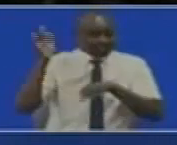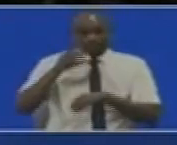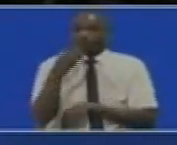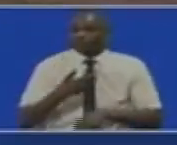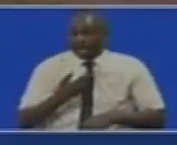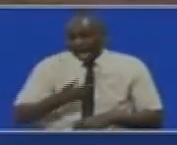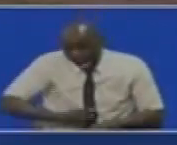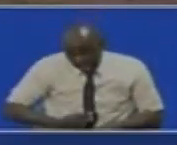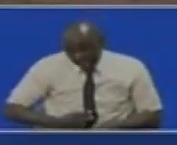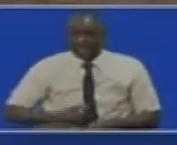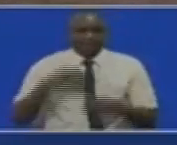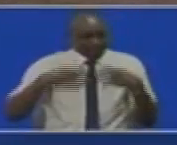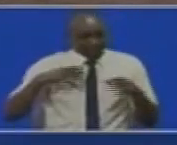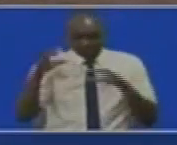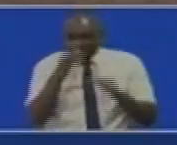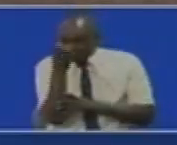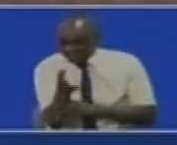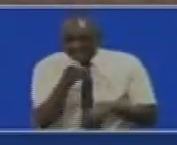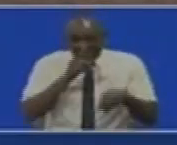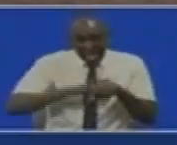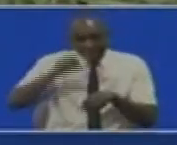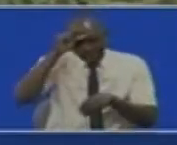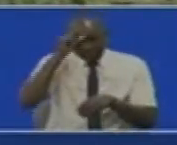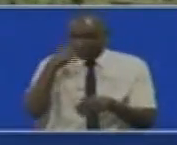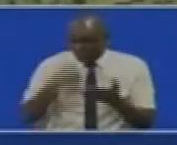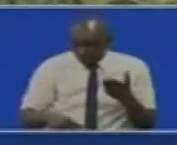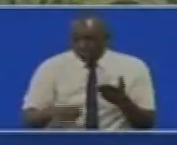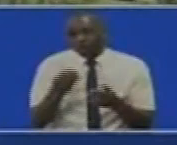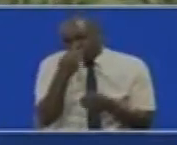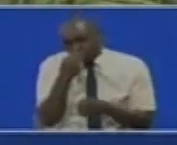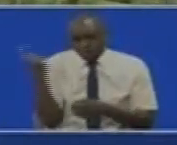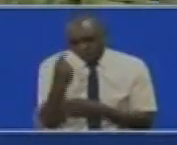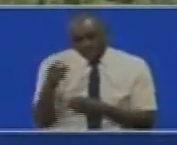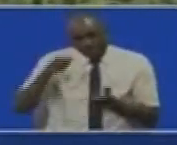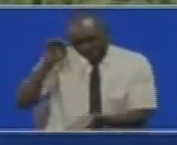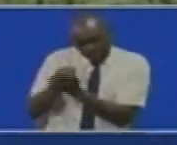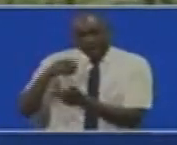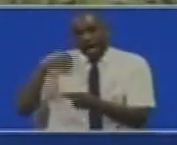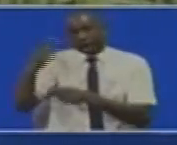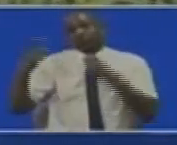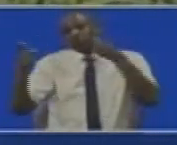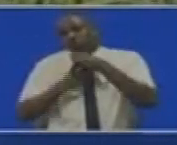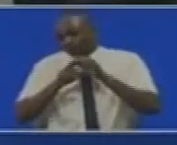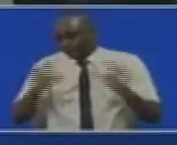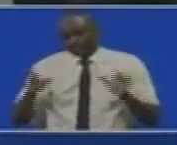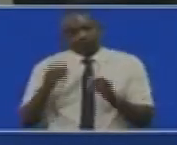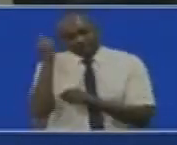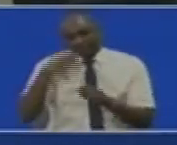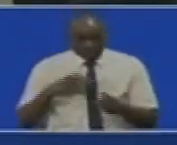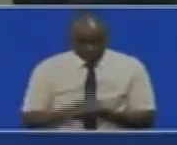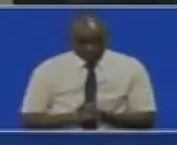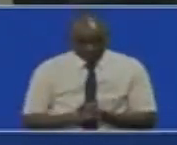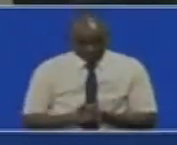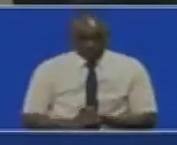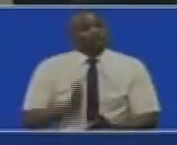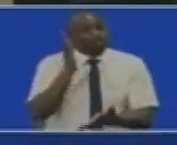Mifugo wanatarajiwa kuumia sana wakati serikali inapotangaza kuwa ina chakula cha hadi mwezi Juni kwa shughuli kwa Kenya. But